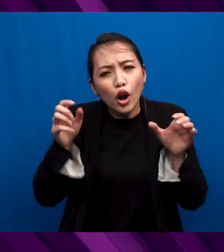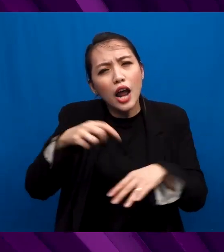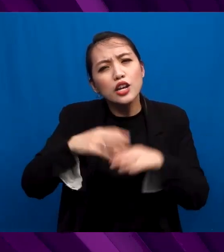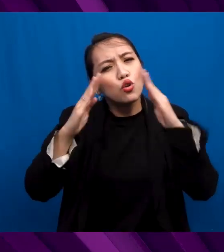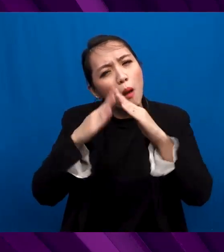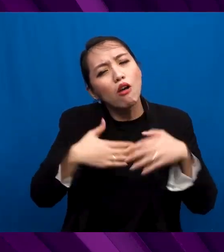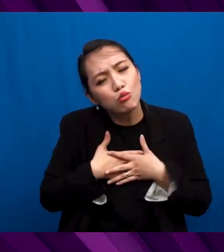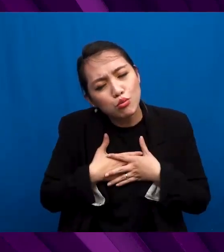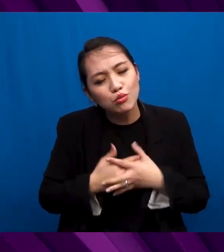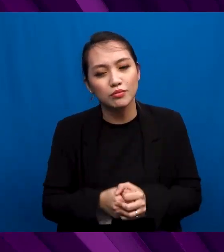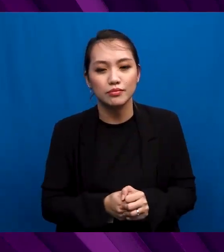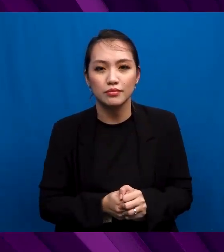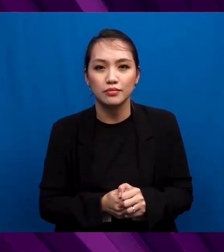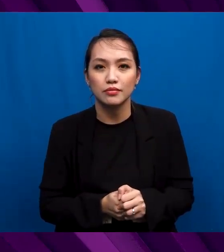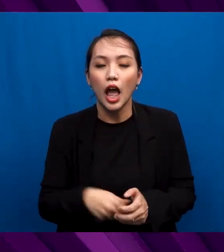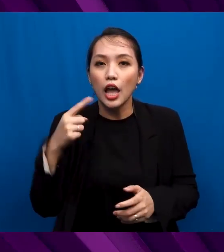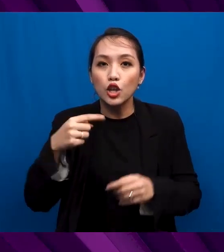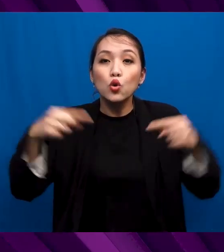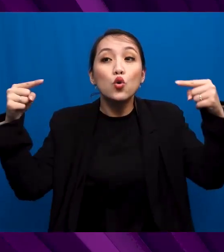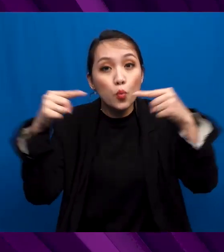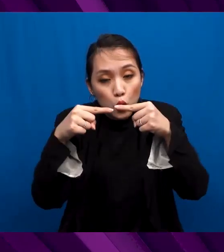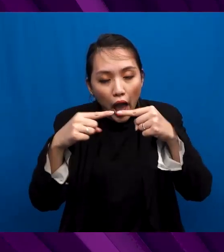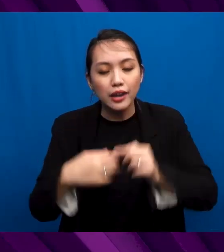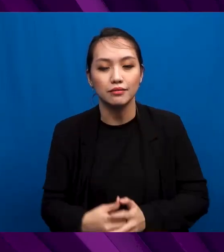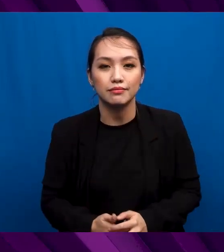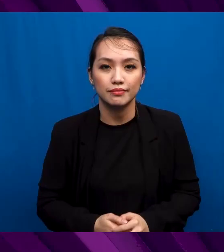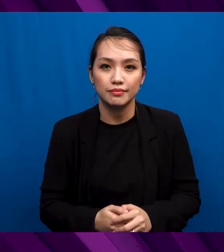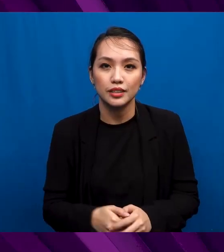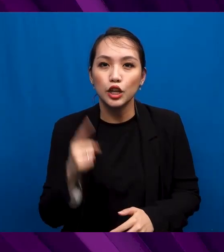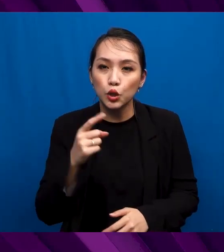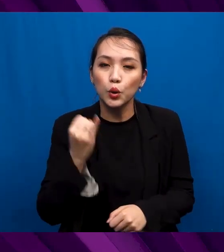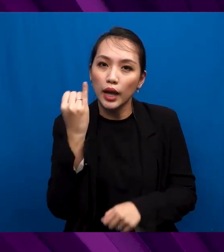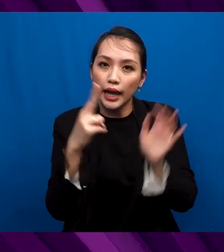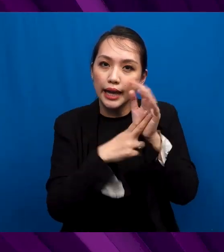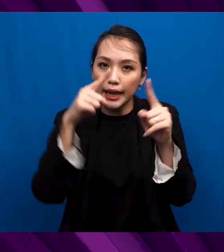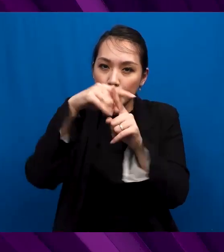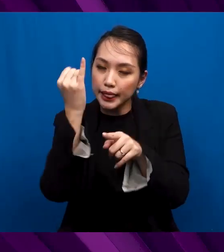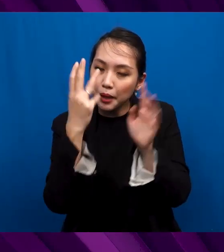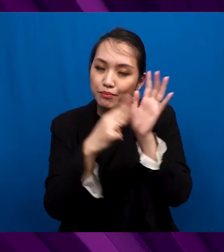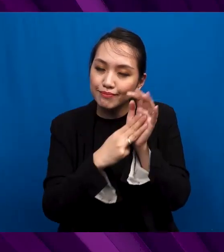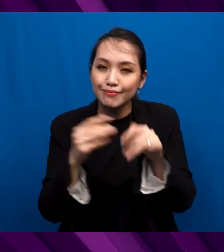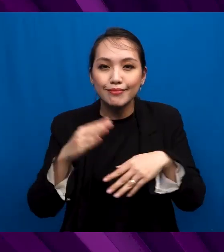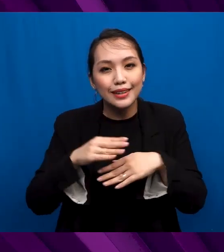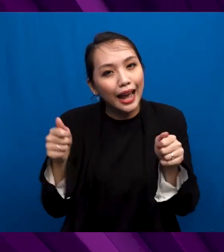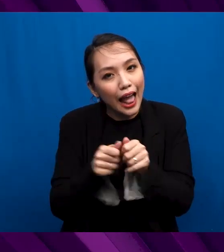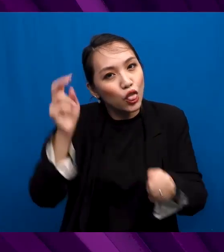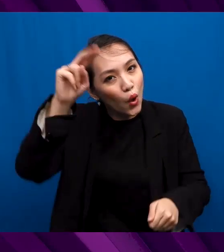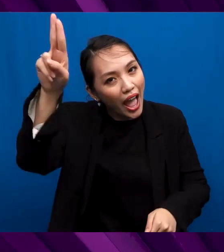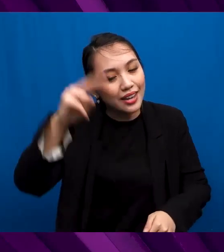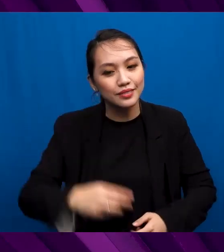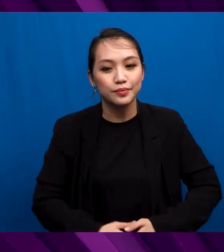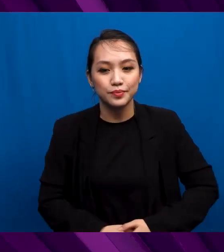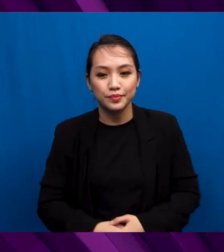ngomong sama Tuhan, itu hubungan, itu keintiman. Kalau contohnya saya melakukan sesuatu kepada seseorang,